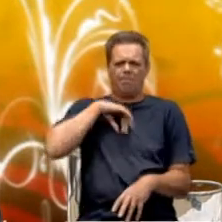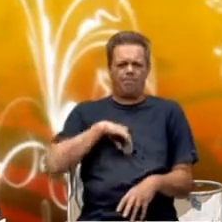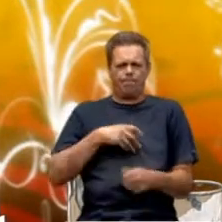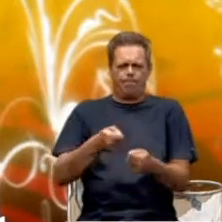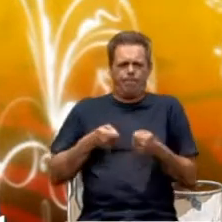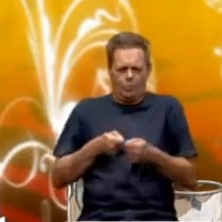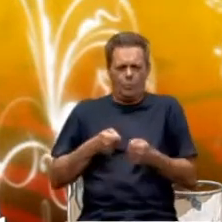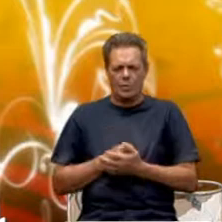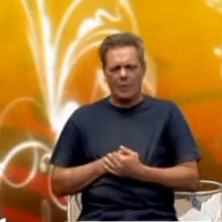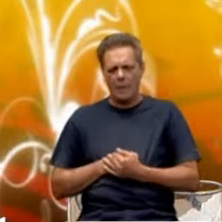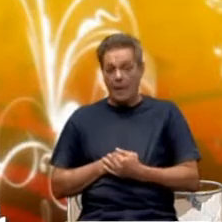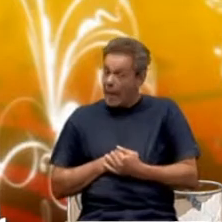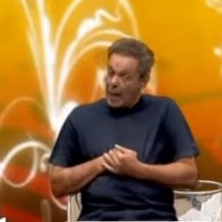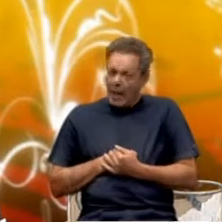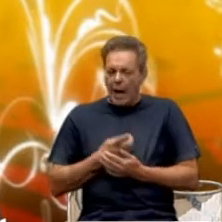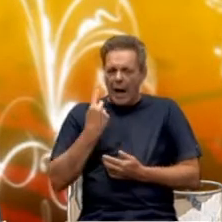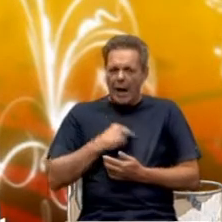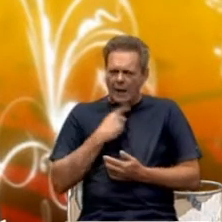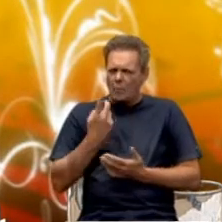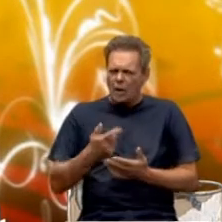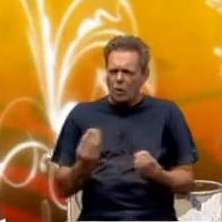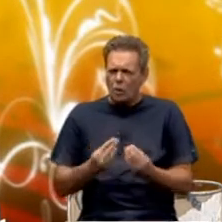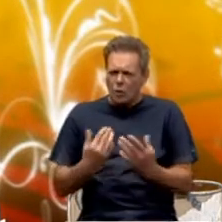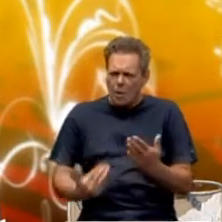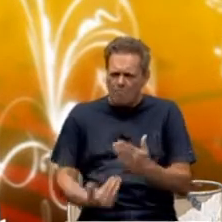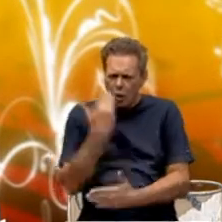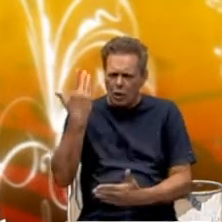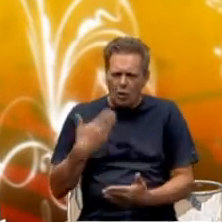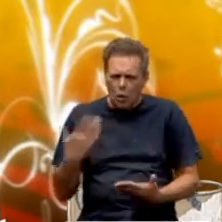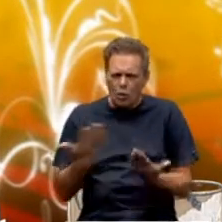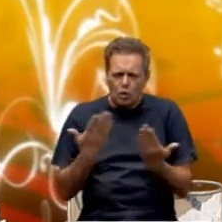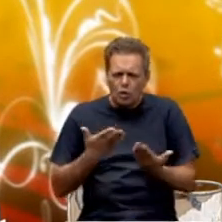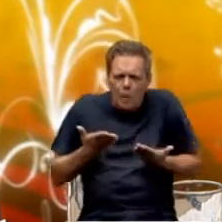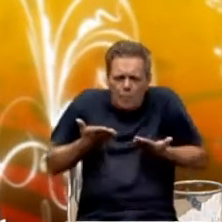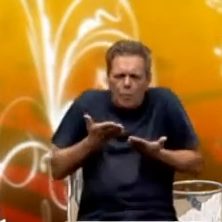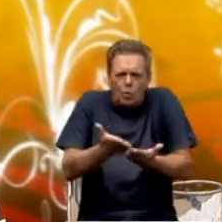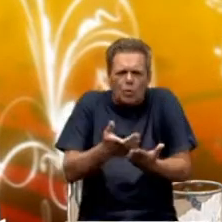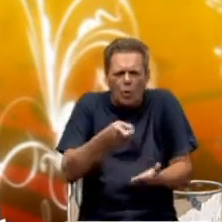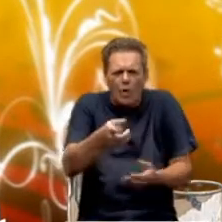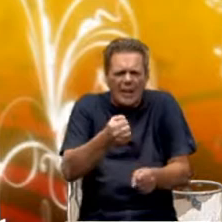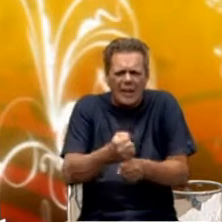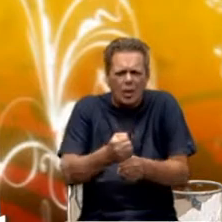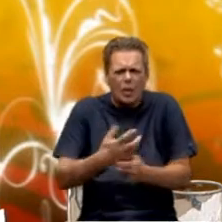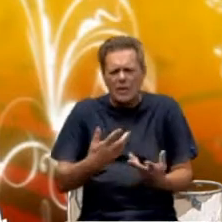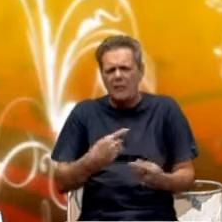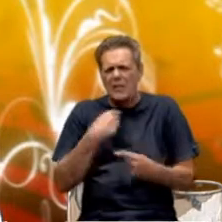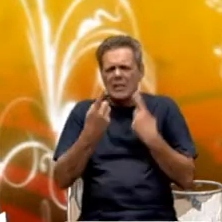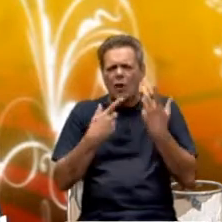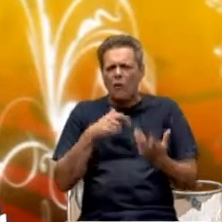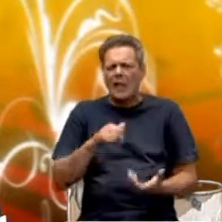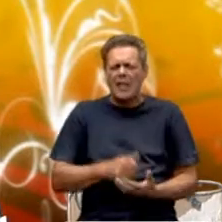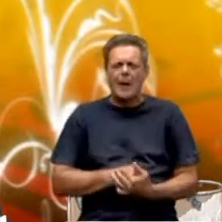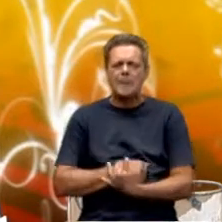je jako in, i moderno i jako preporučljivo, ta radionica zagovaranja i